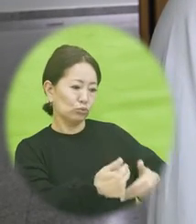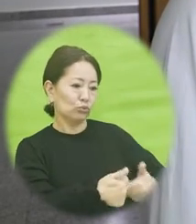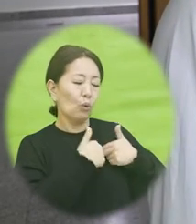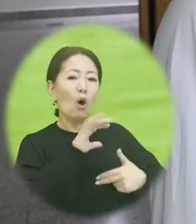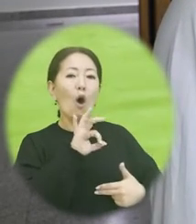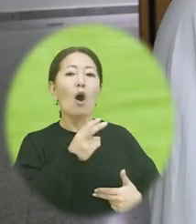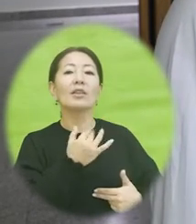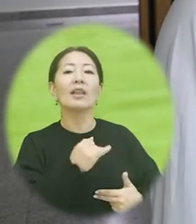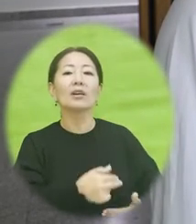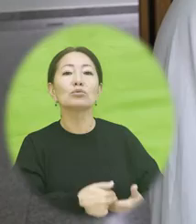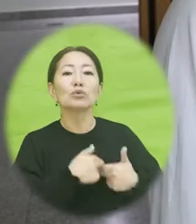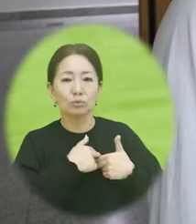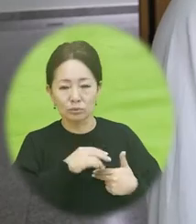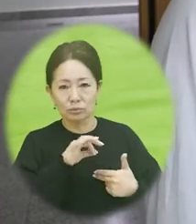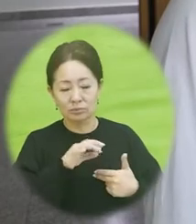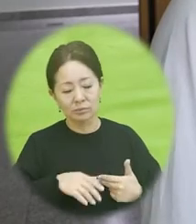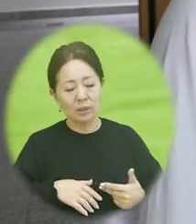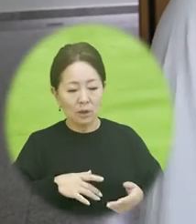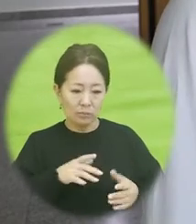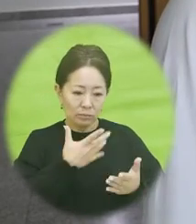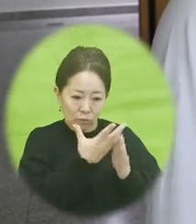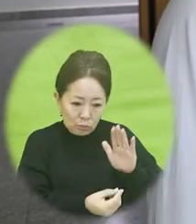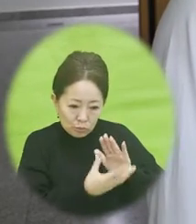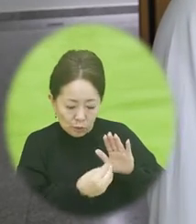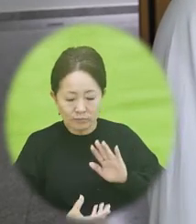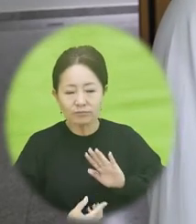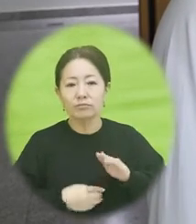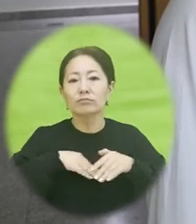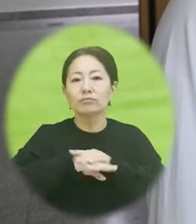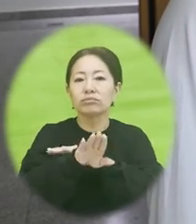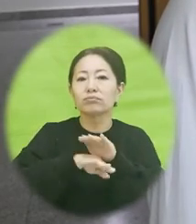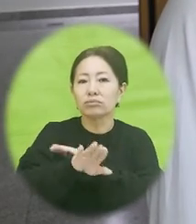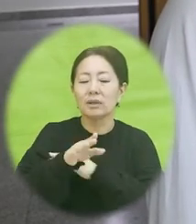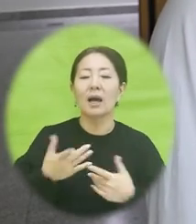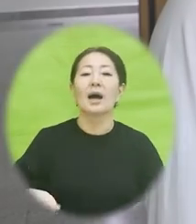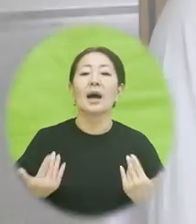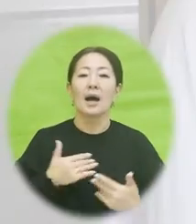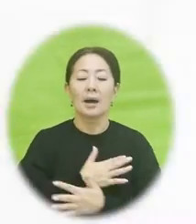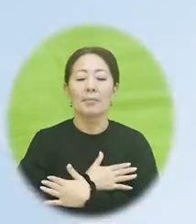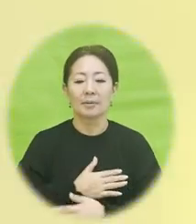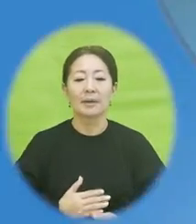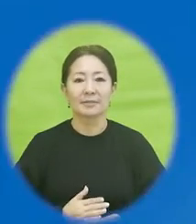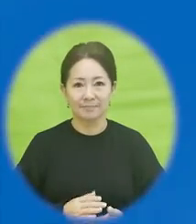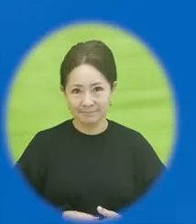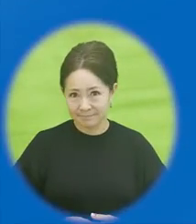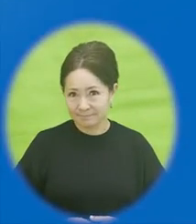бүгдийг аваад тэгээд өөрөө ингээд сканертаа дэлгэчдэг болохоор маш их амар хэлбэр байсан.